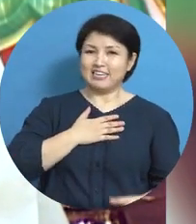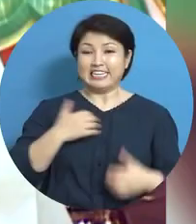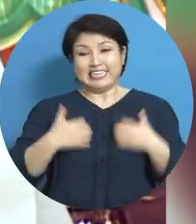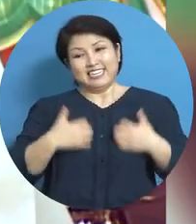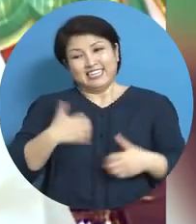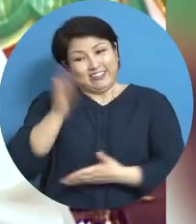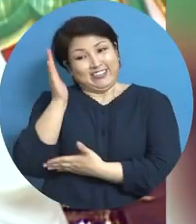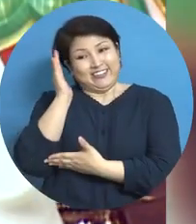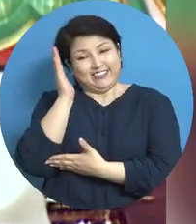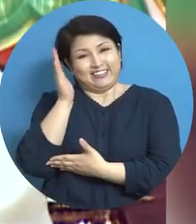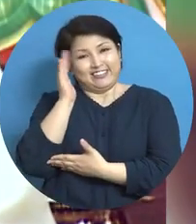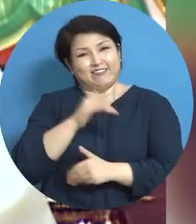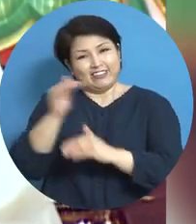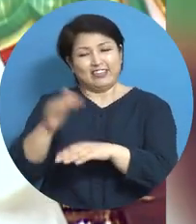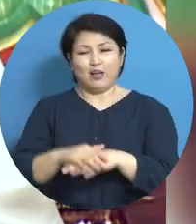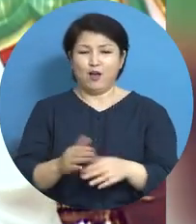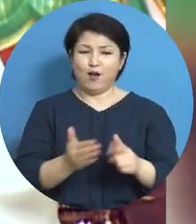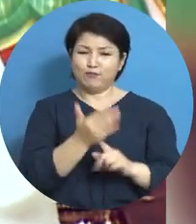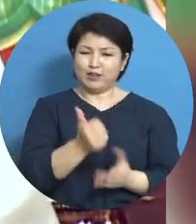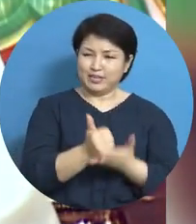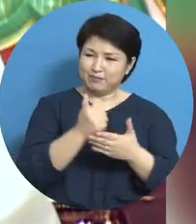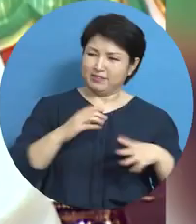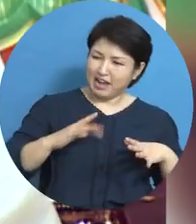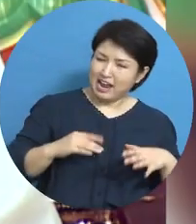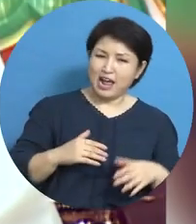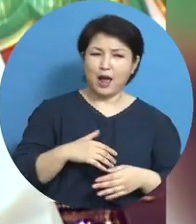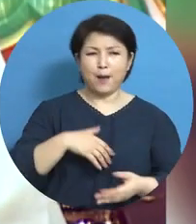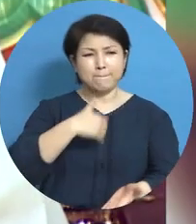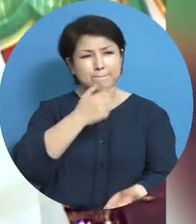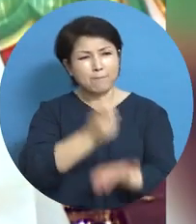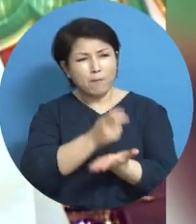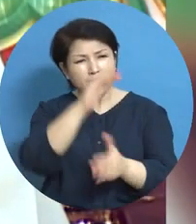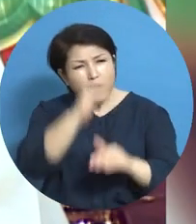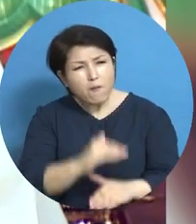했어. 즉 부처님에 대한 자랑, 부처님의 법문.